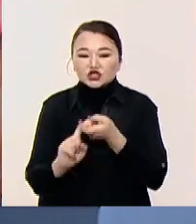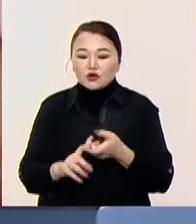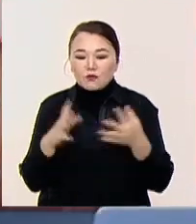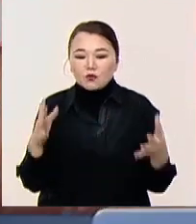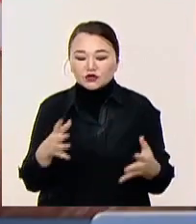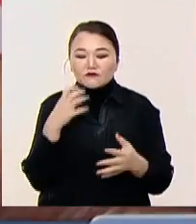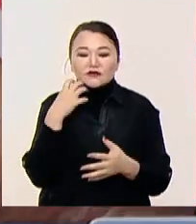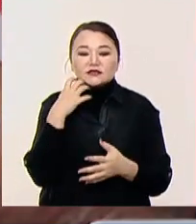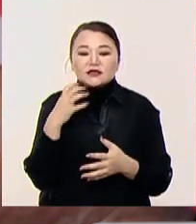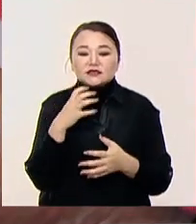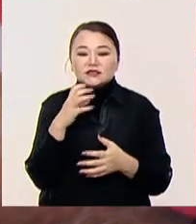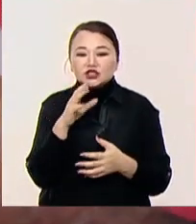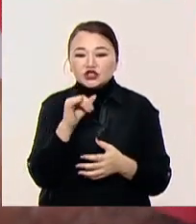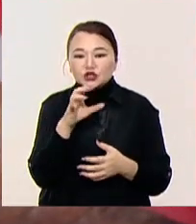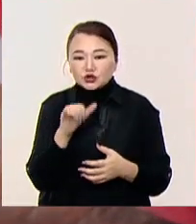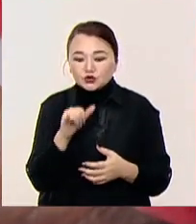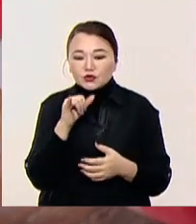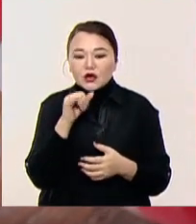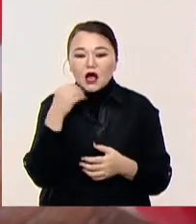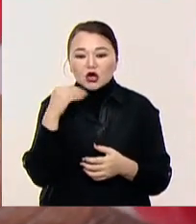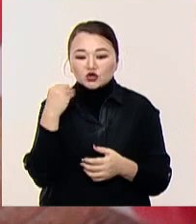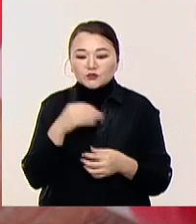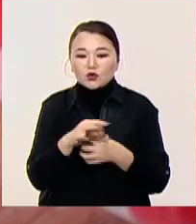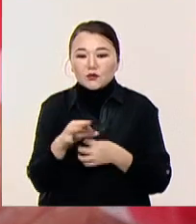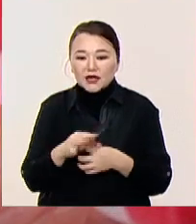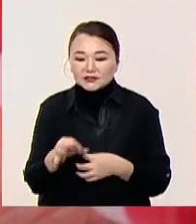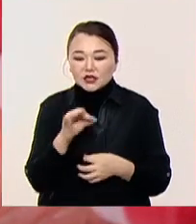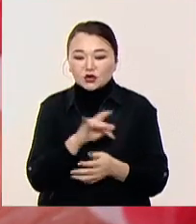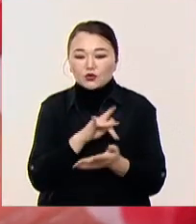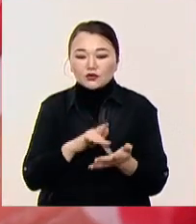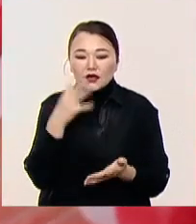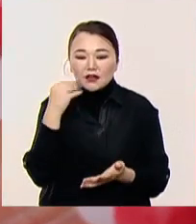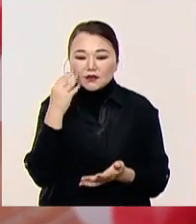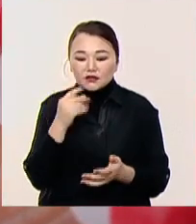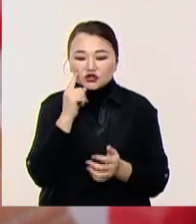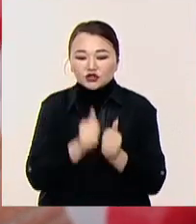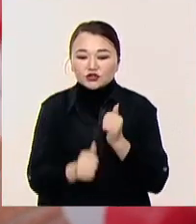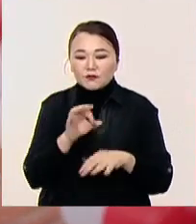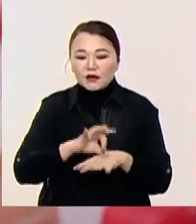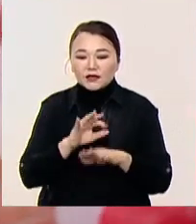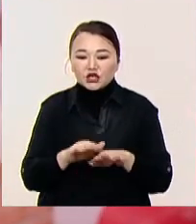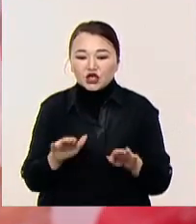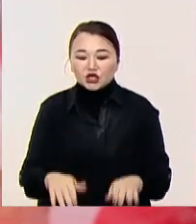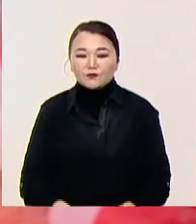зарегистрировано в Кызылординской, Жетысуской, Актюбинской областях и в городе Алматы. Чаще всего болеют